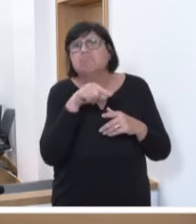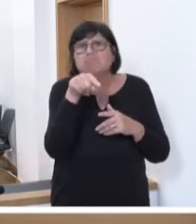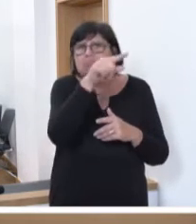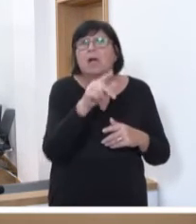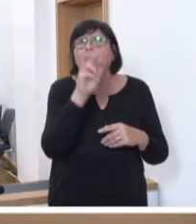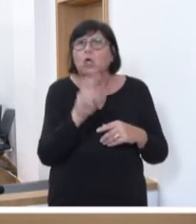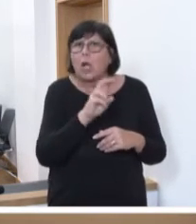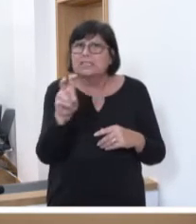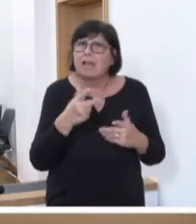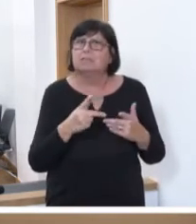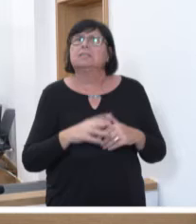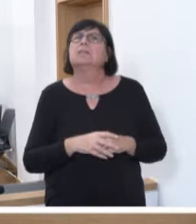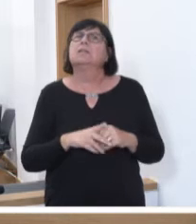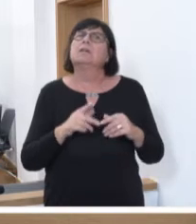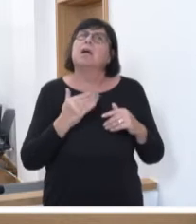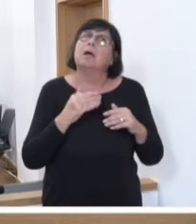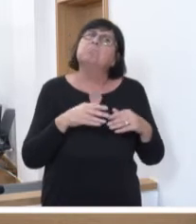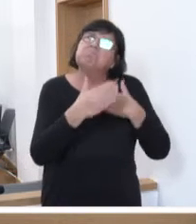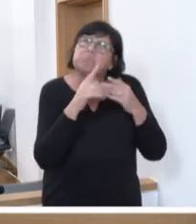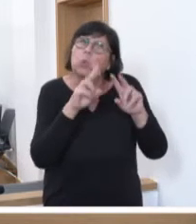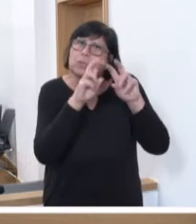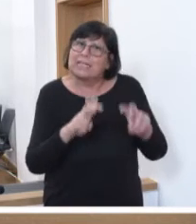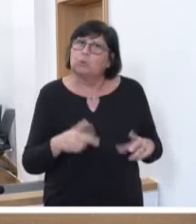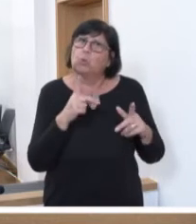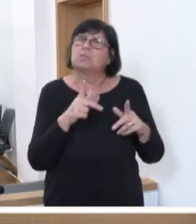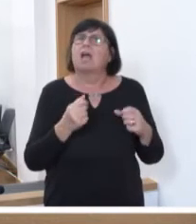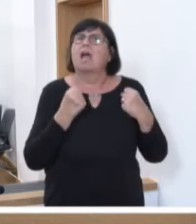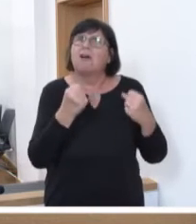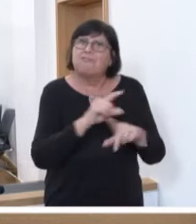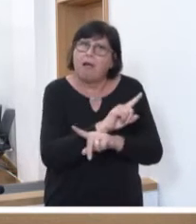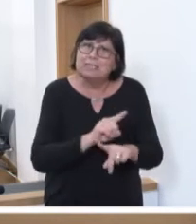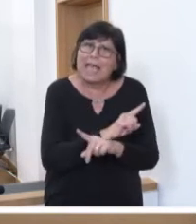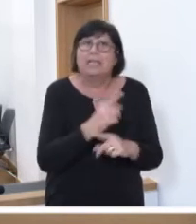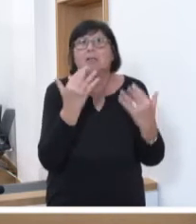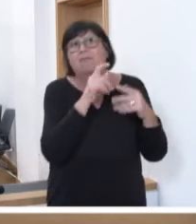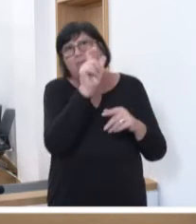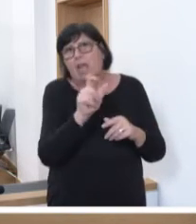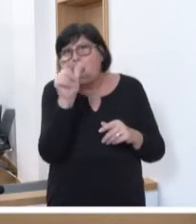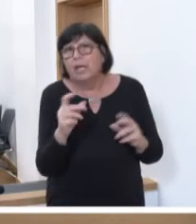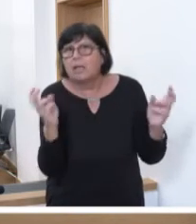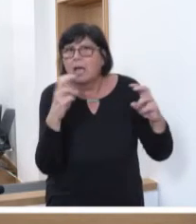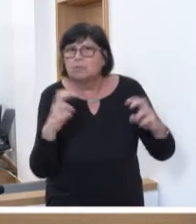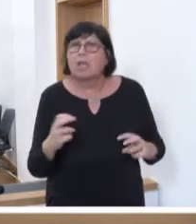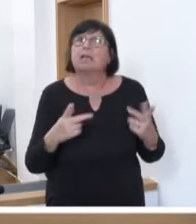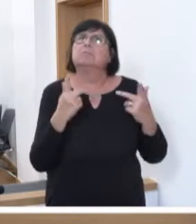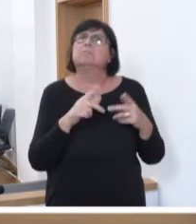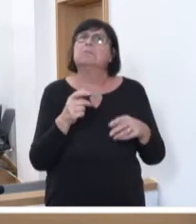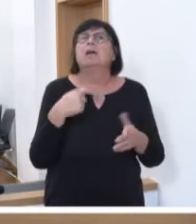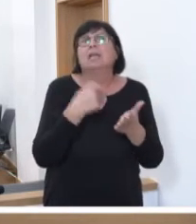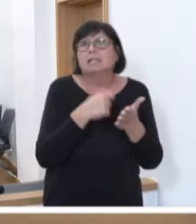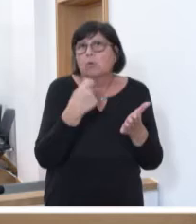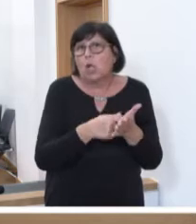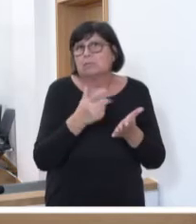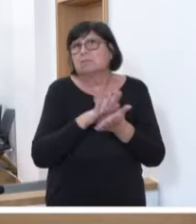Kreuzwald, Bousonville-Thionville, näher untersucht. Untersucht wurden Fahrzeit, Fahrgastpotenziale, Investitionskosten in die Infrastruktur sowie